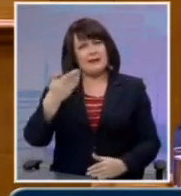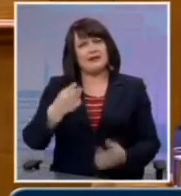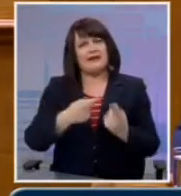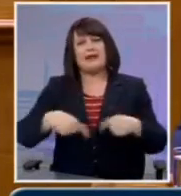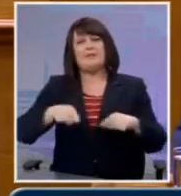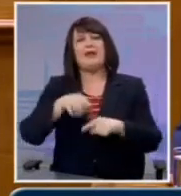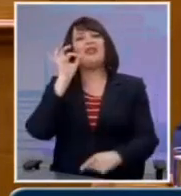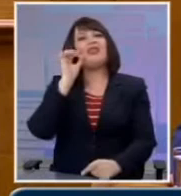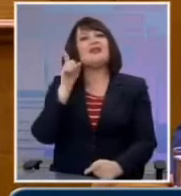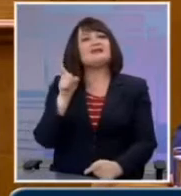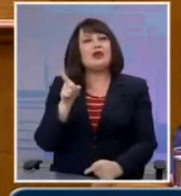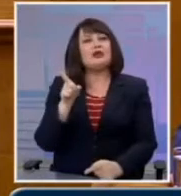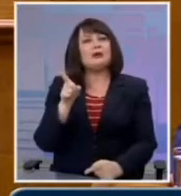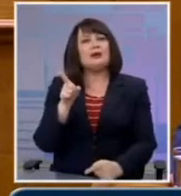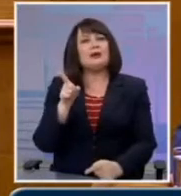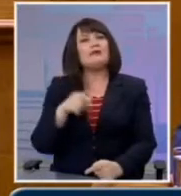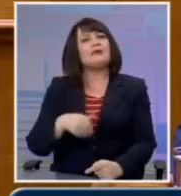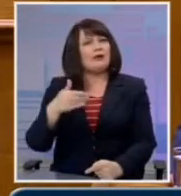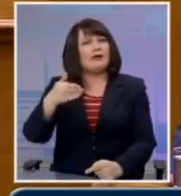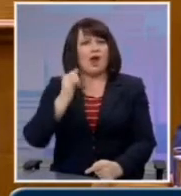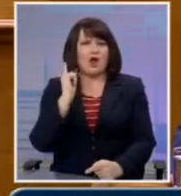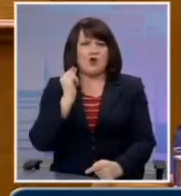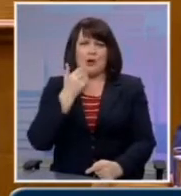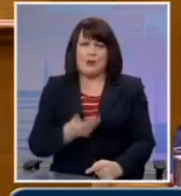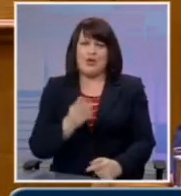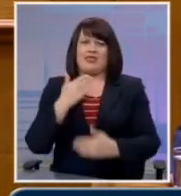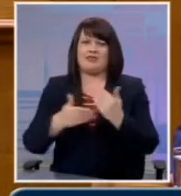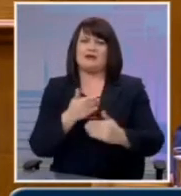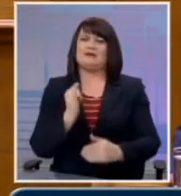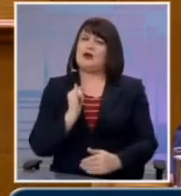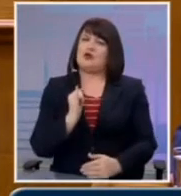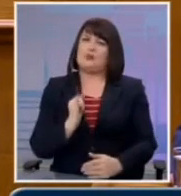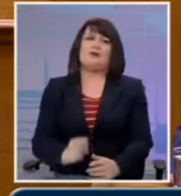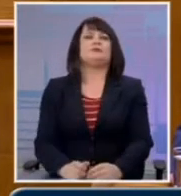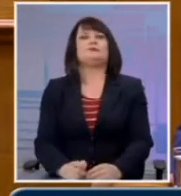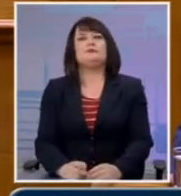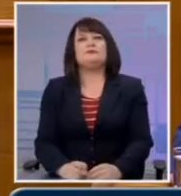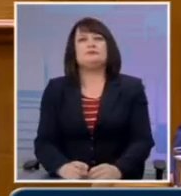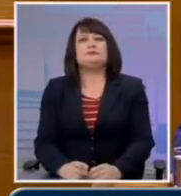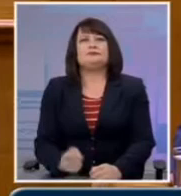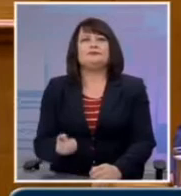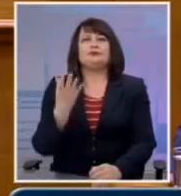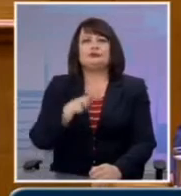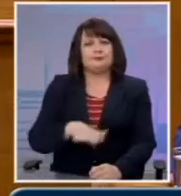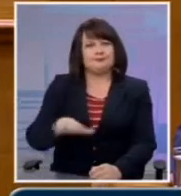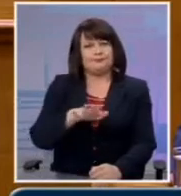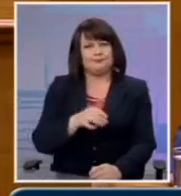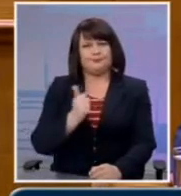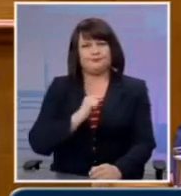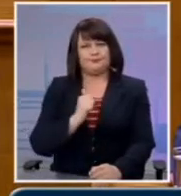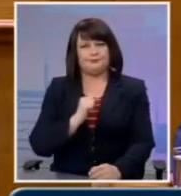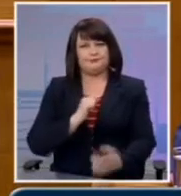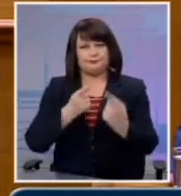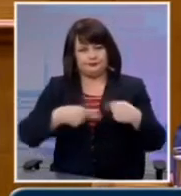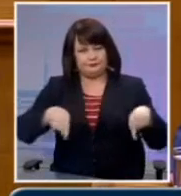της Θεσσαλονίκης και δεν έχει τελειώσει αυτή η διαδικασία. Στις νέες συνθήκες των ιδιωτικοποιημένων